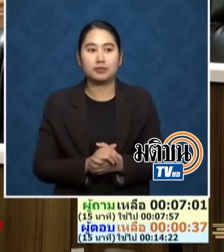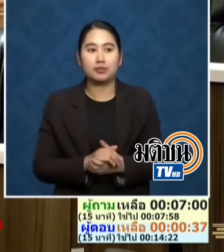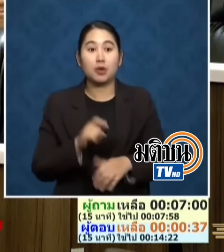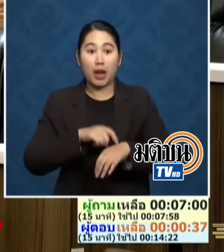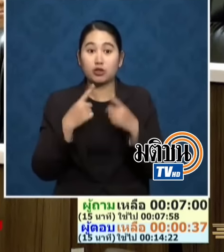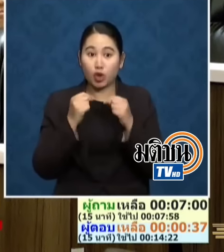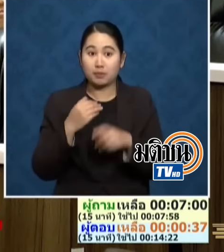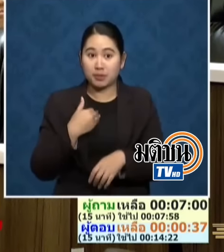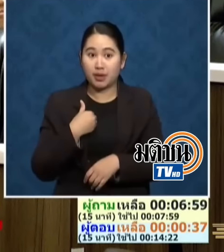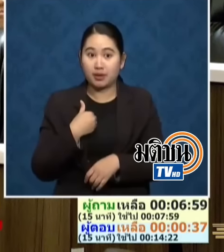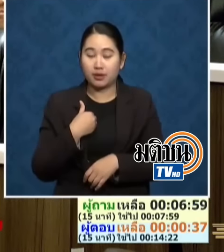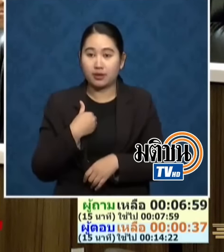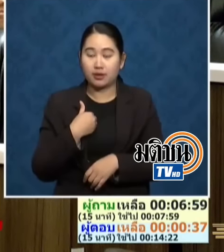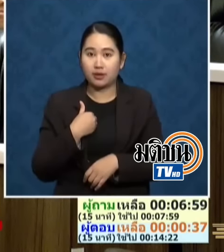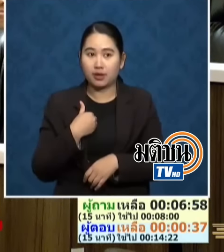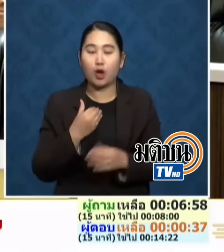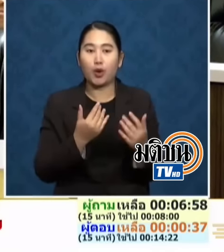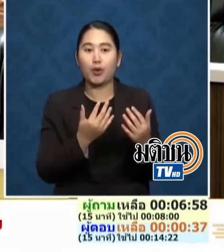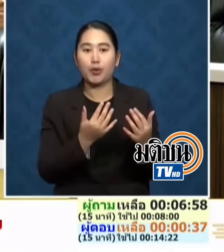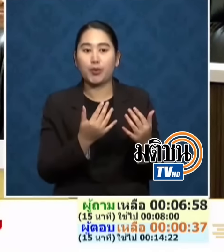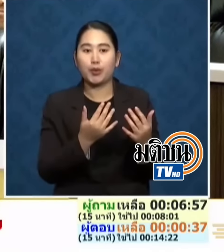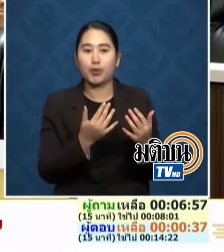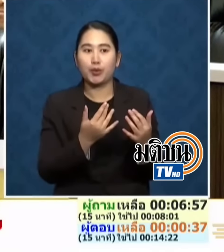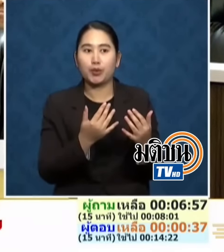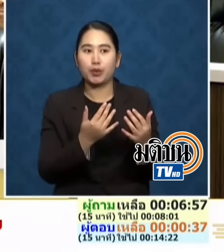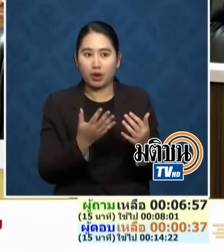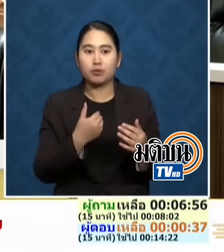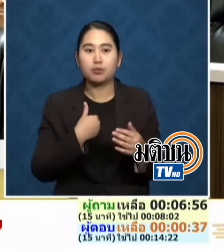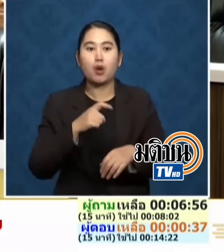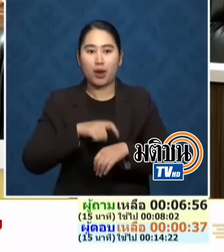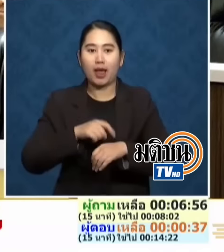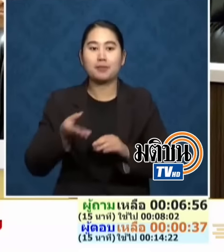าพต่ผมยเหลืออยไ ข Stan. ใช่เวลาผมได้